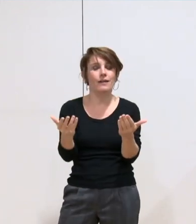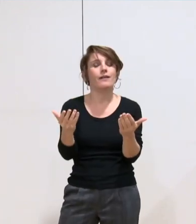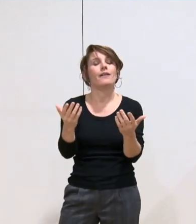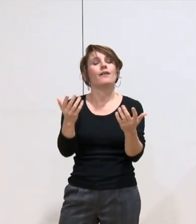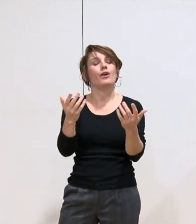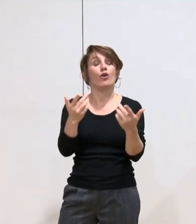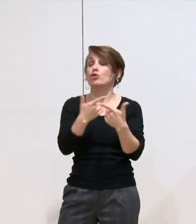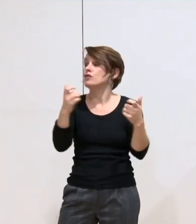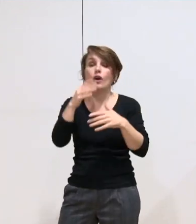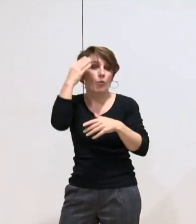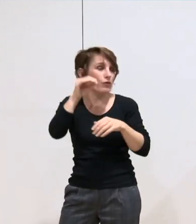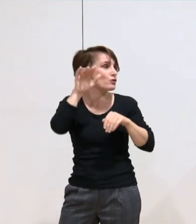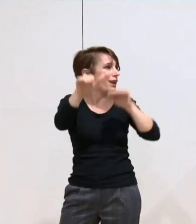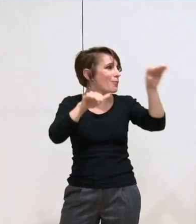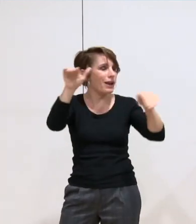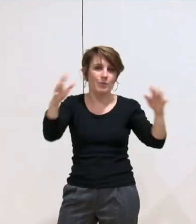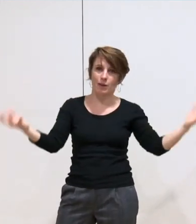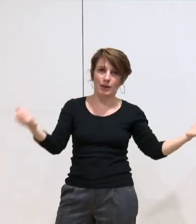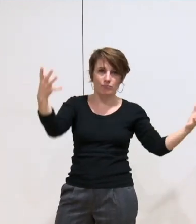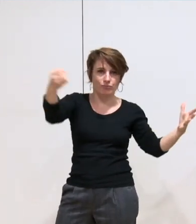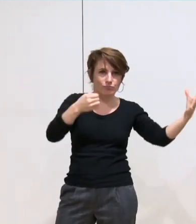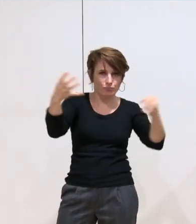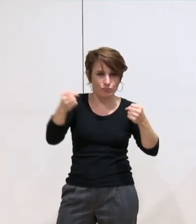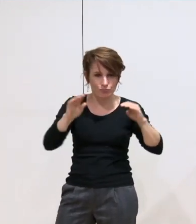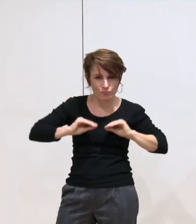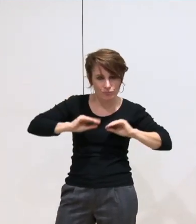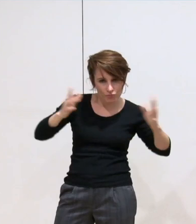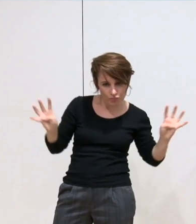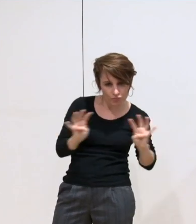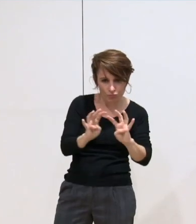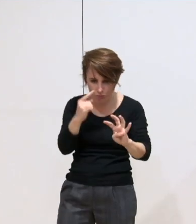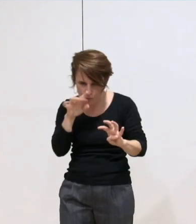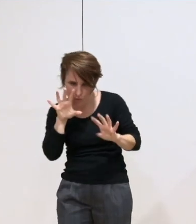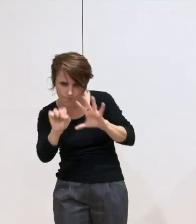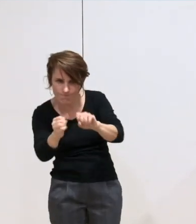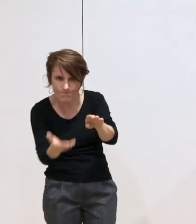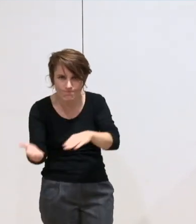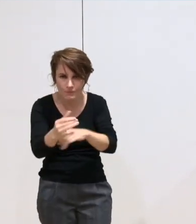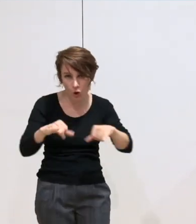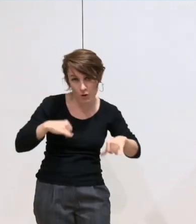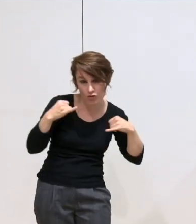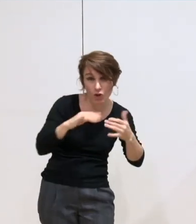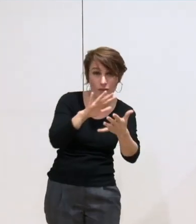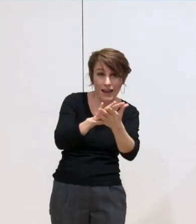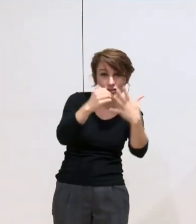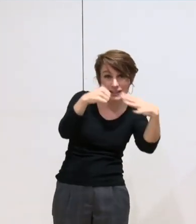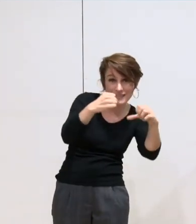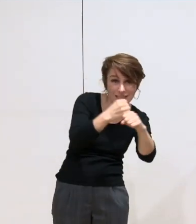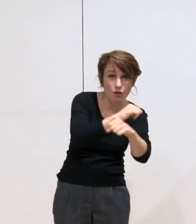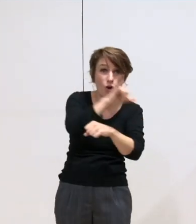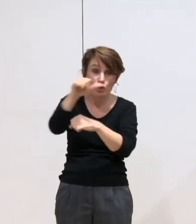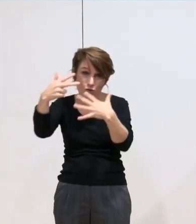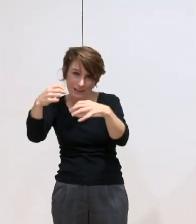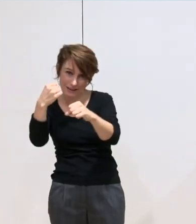nombre de professionnels autour de situations individuelles repérées de jeunes gens qui ont donc entre 16 et 18 ans, qui sont